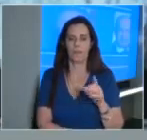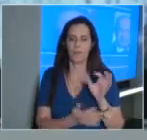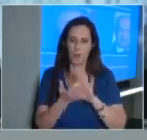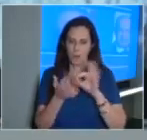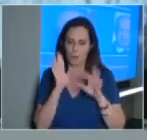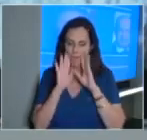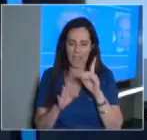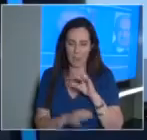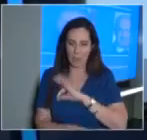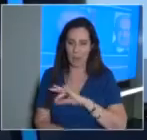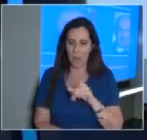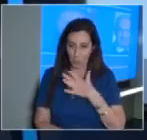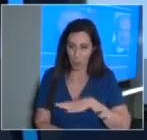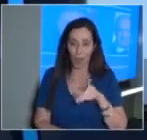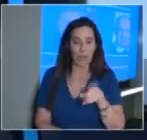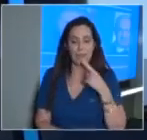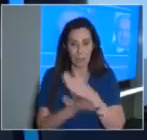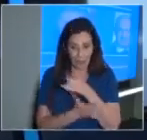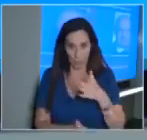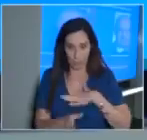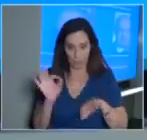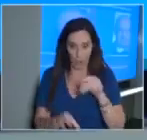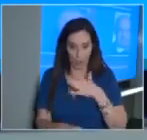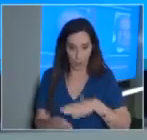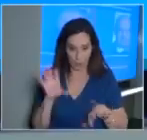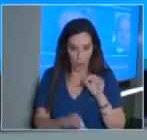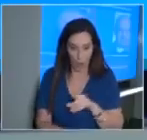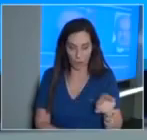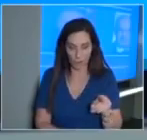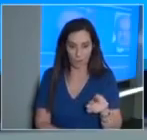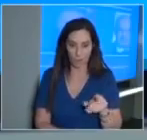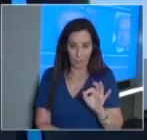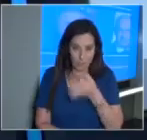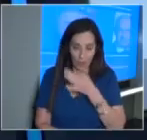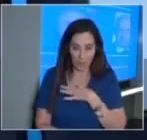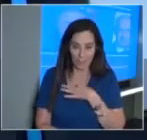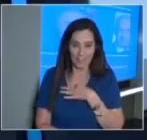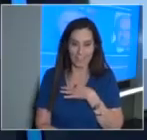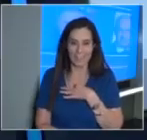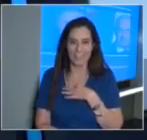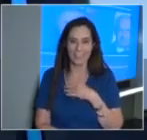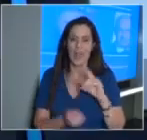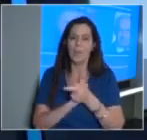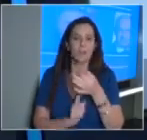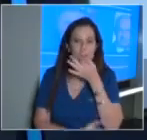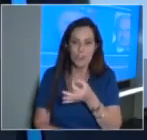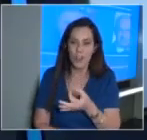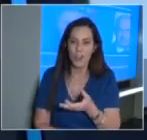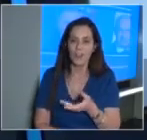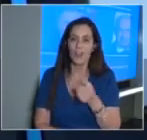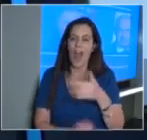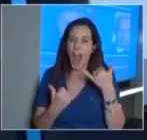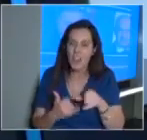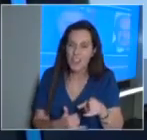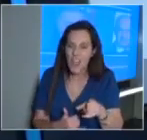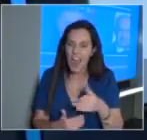הזמן בפוסטים. אתם רוצים בחירות, תגידו לי את האמת. אתה רוצה לפתוח את זה? לא, אני שואל אתכם, במקום ליהנות בקיץ, אתם צריכים